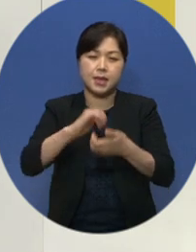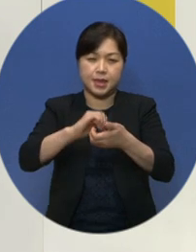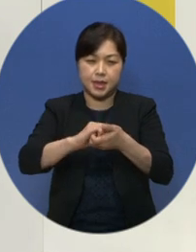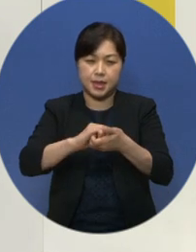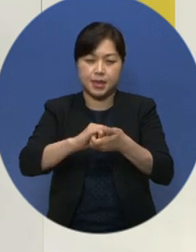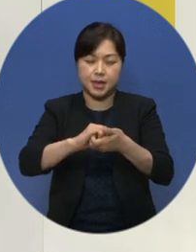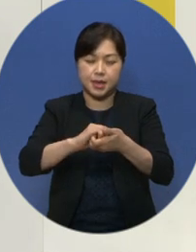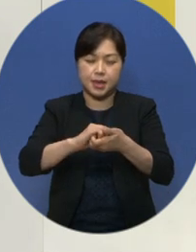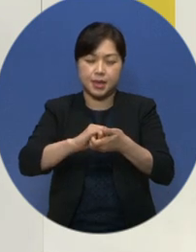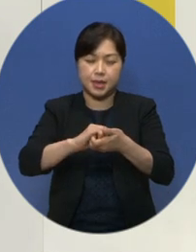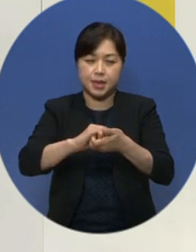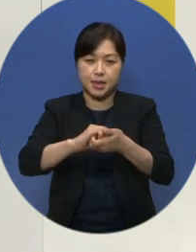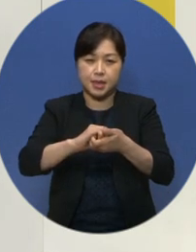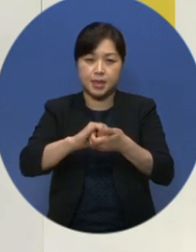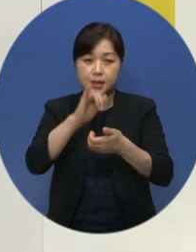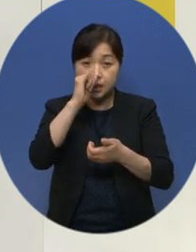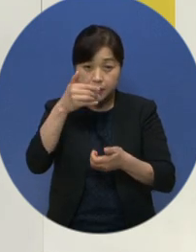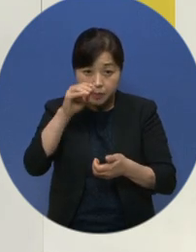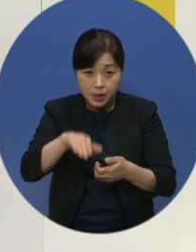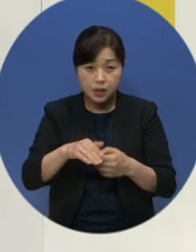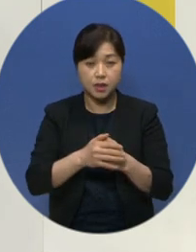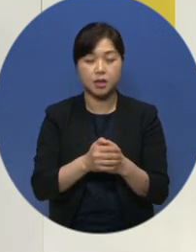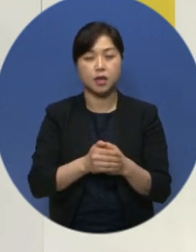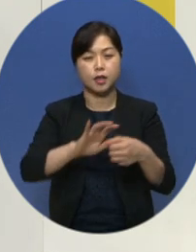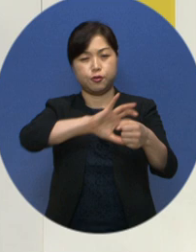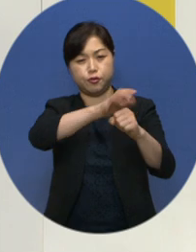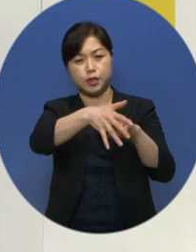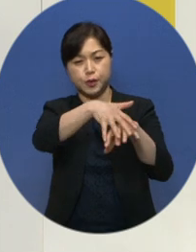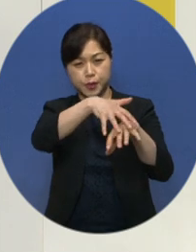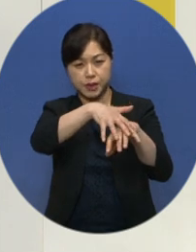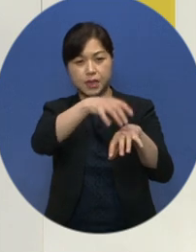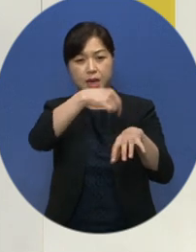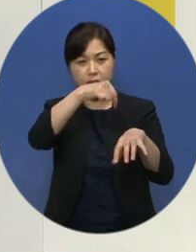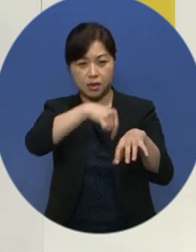것들은 이제 그 국제 조직 에서부터 에그